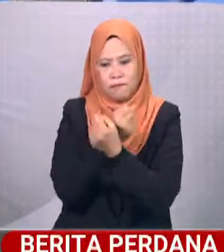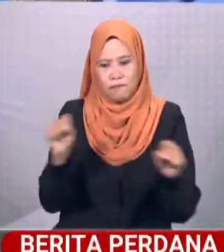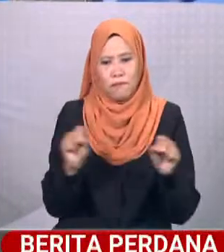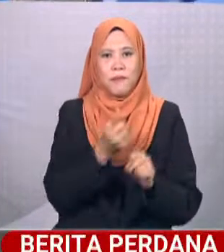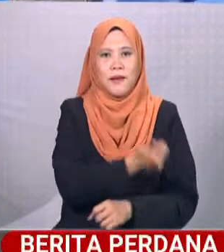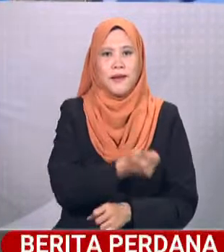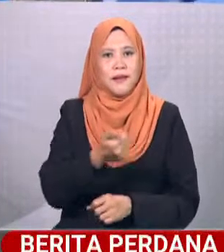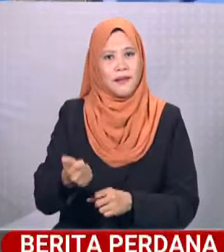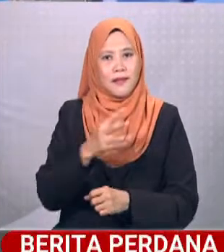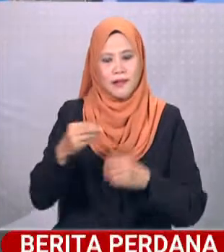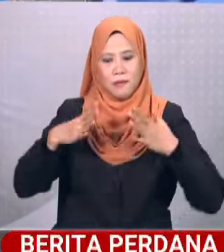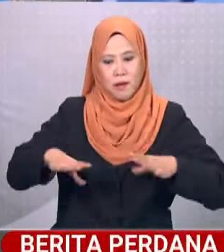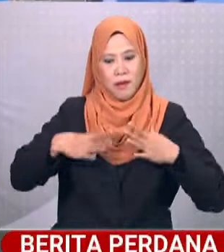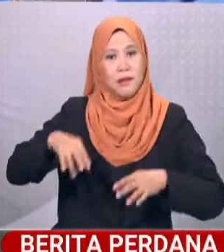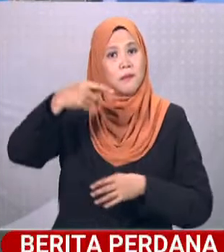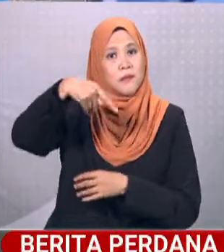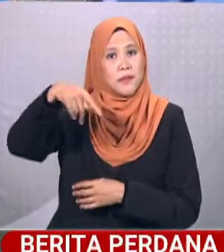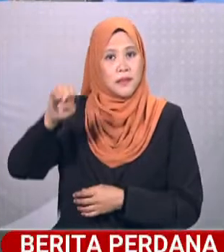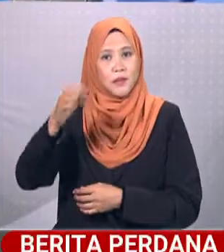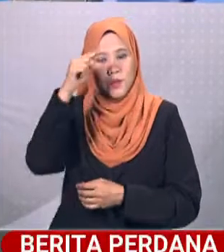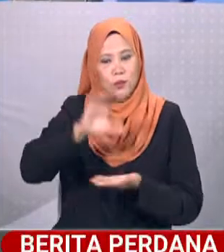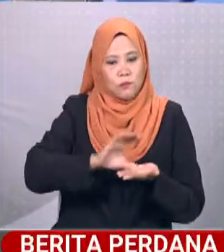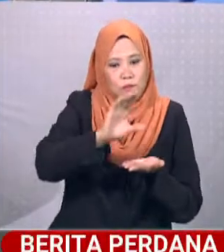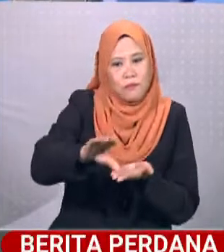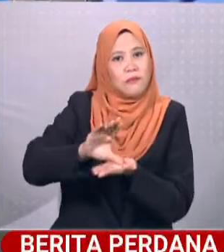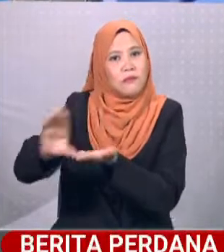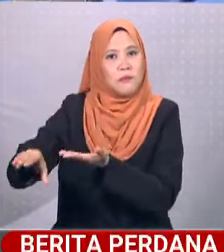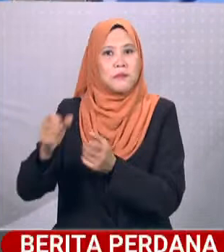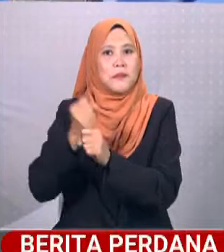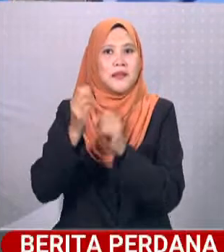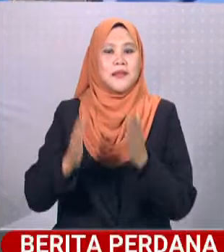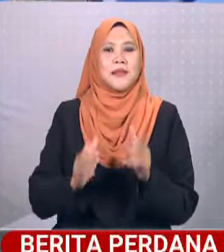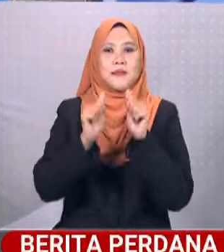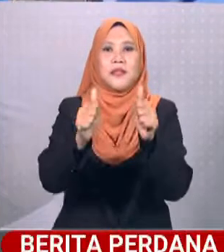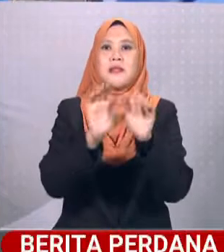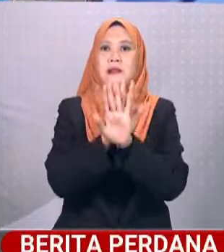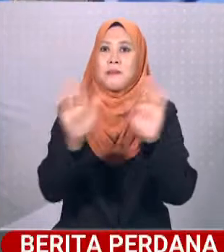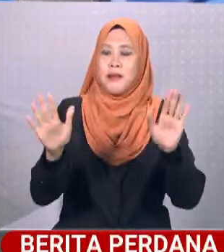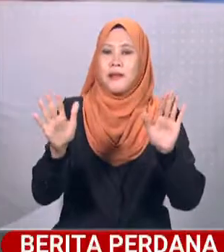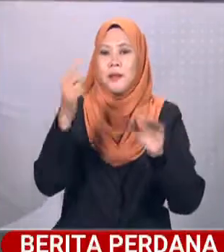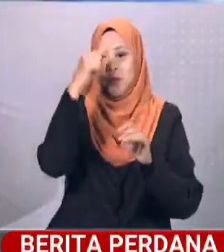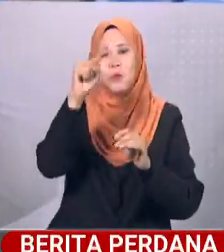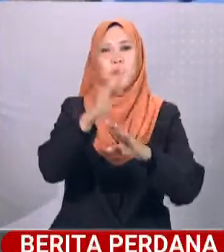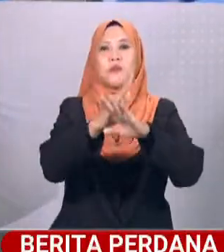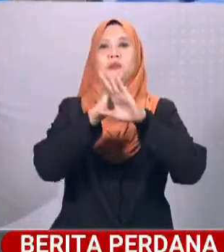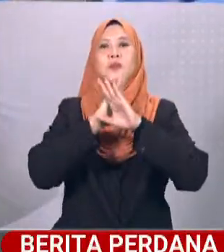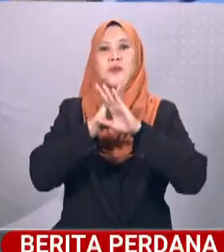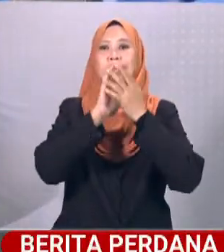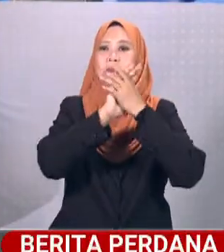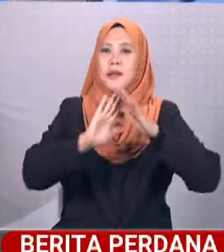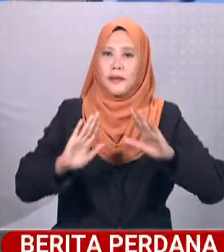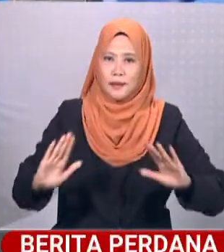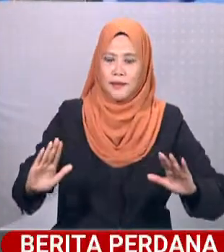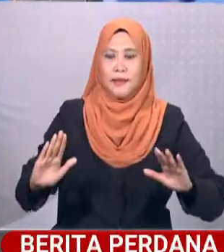menyiapkan peralatan dan pakaian PPE untuk diagihkan kepada petugas barisan hadapan sebagai langkah perlindungan